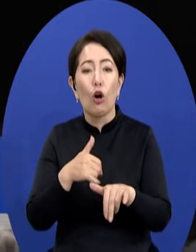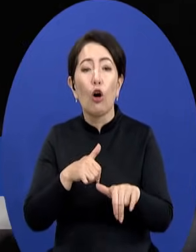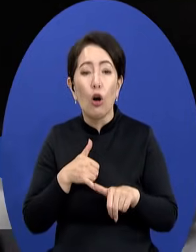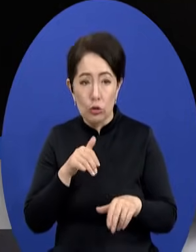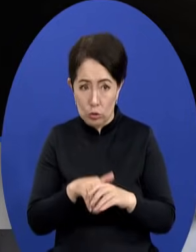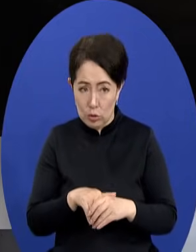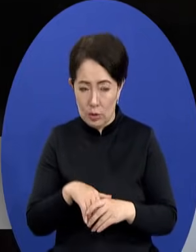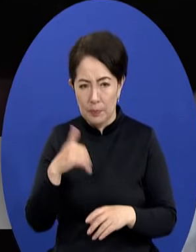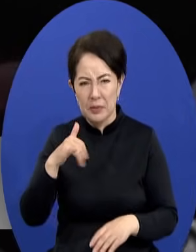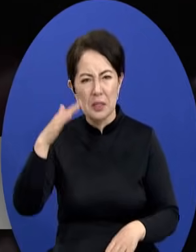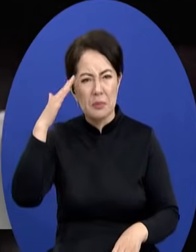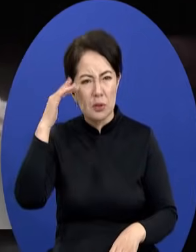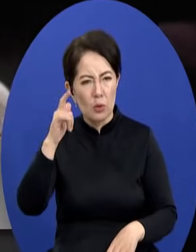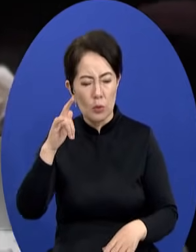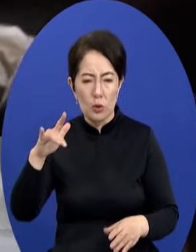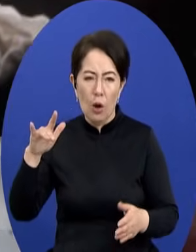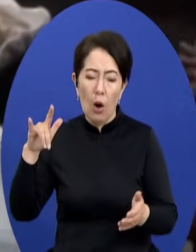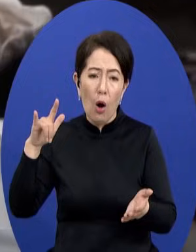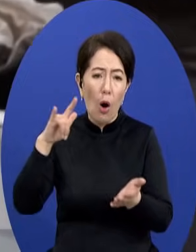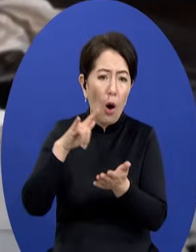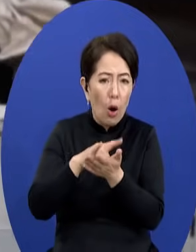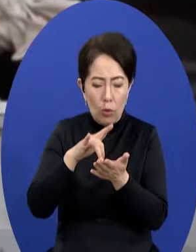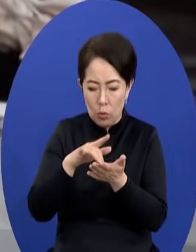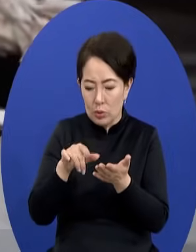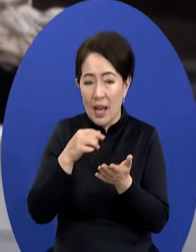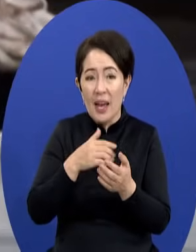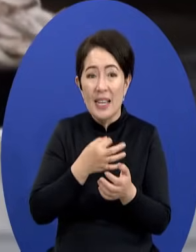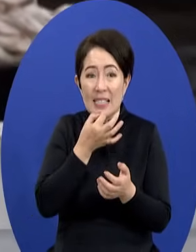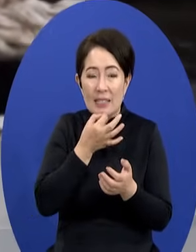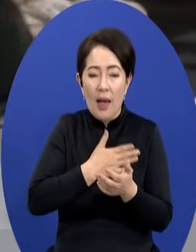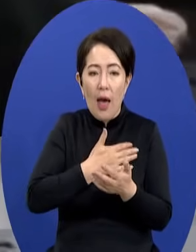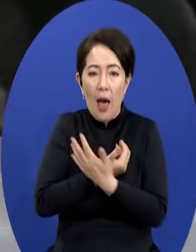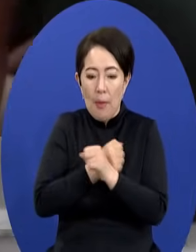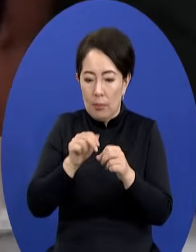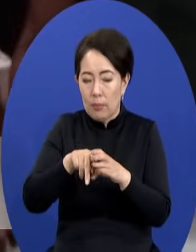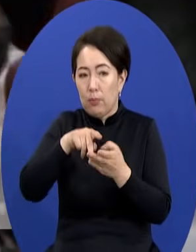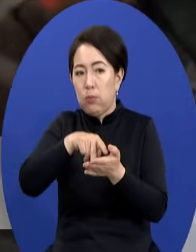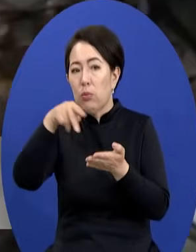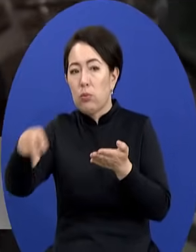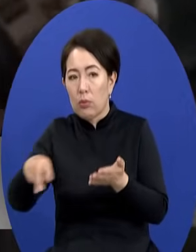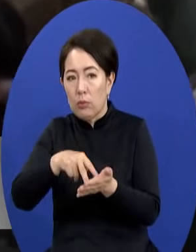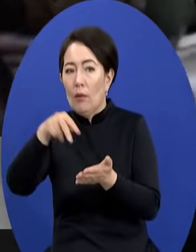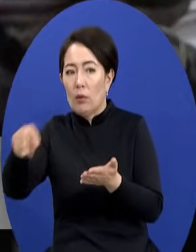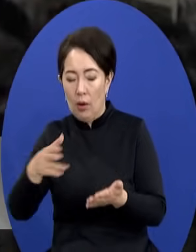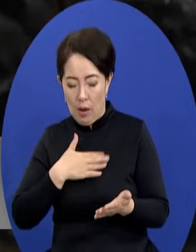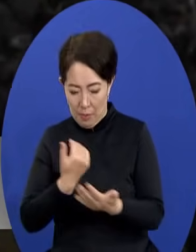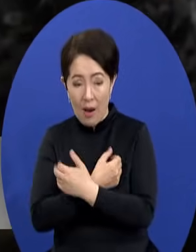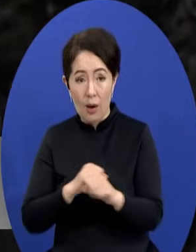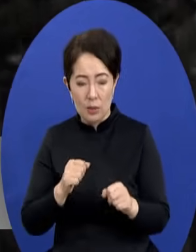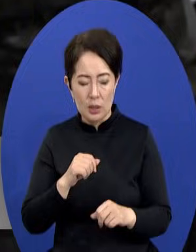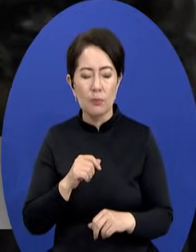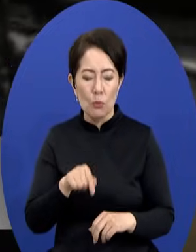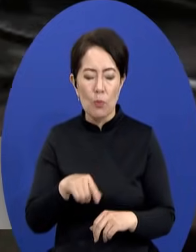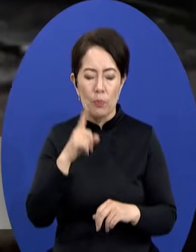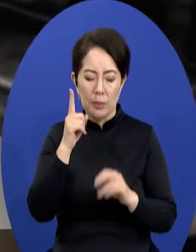Зарим цэрэг онгоц газар мөрөхөөс өмнө амжиж үсрэн гарсан ингэж амиа аварсан байна. 1988 онд анхны нислэгээ хийж